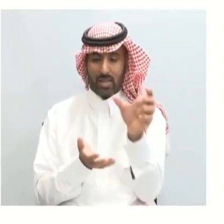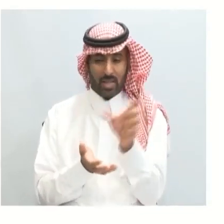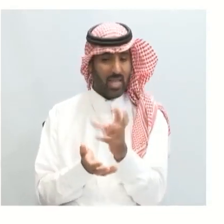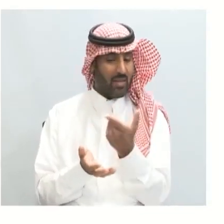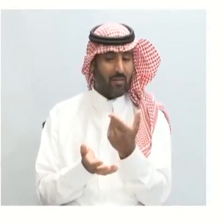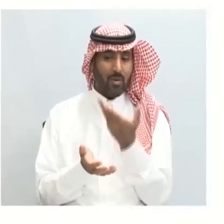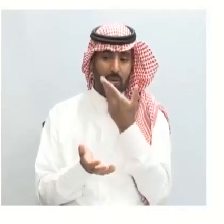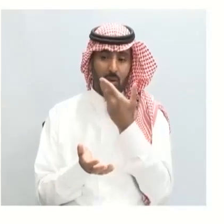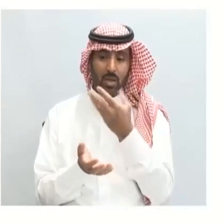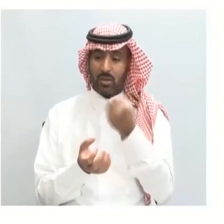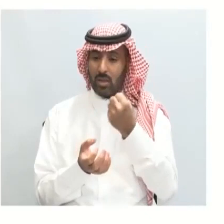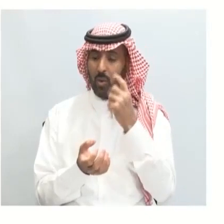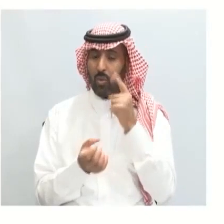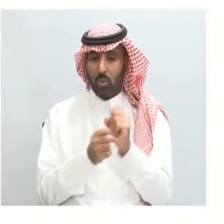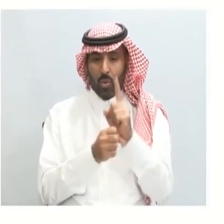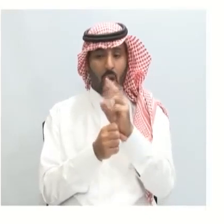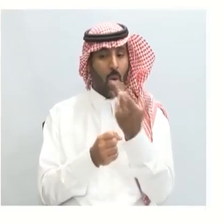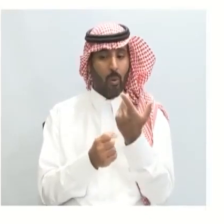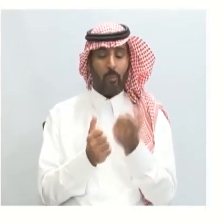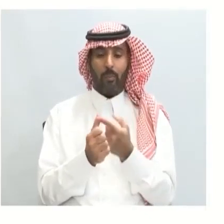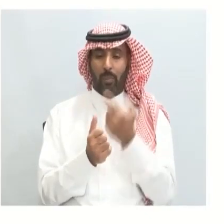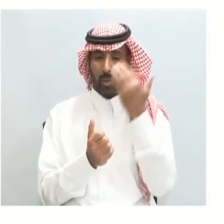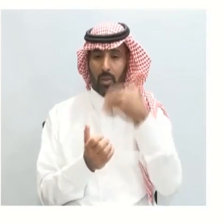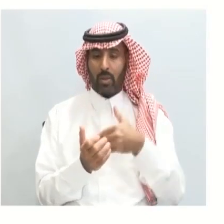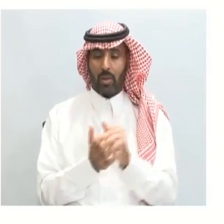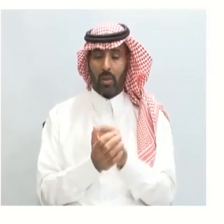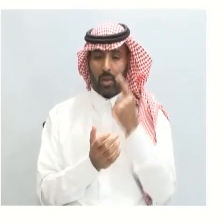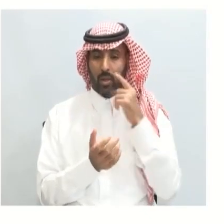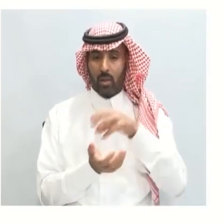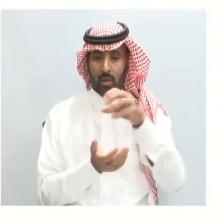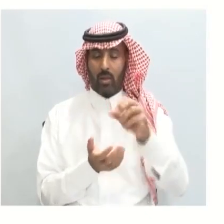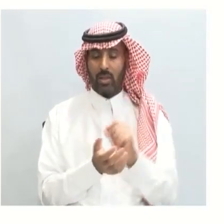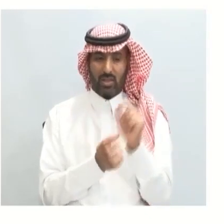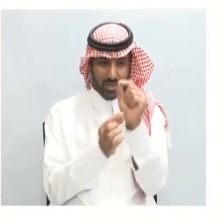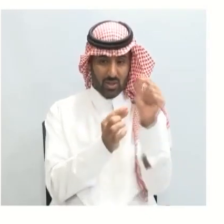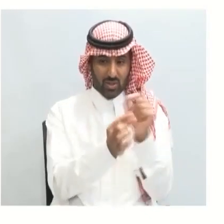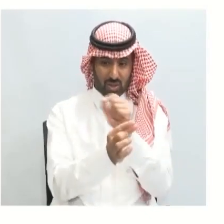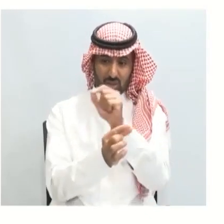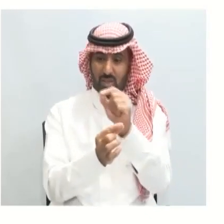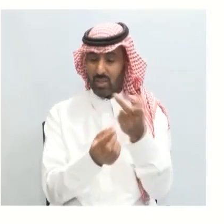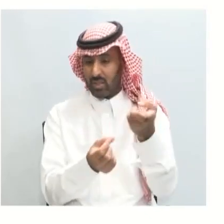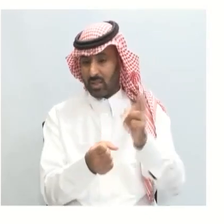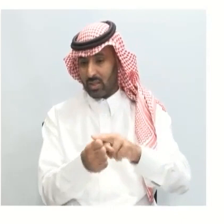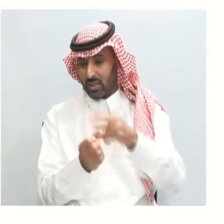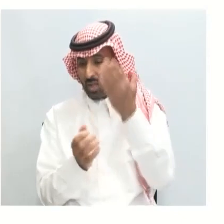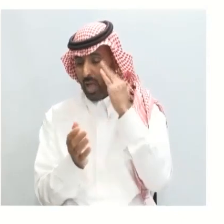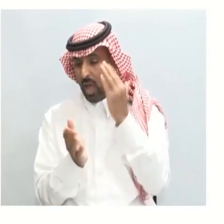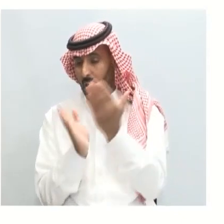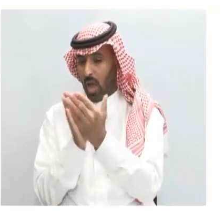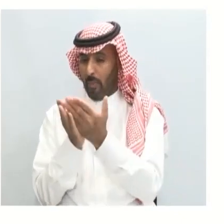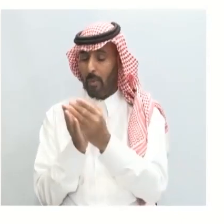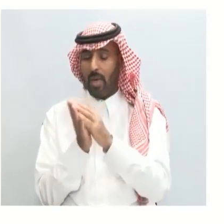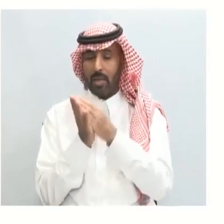الدرس الاول وهو الغازات انظر هذه هي نظريه الحركه الجزيئيه تستطيع العوده لكتاب الكيمياء اثنين